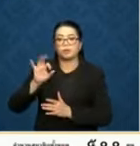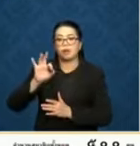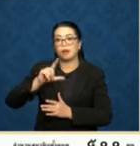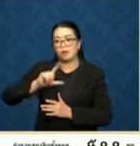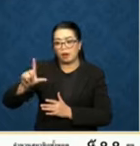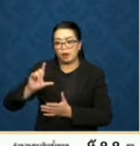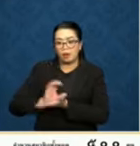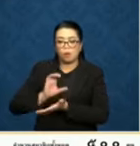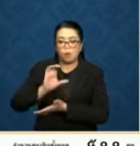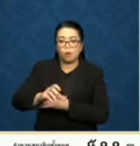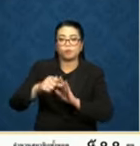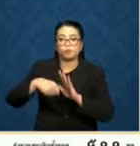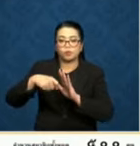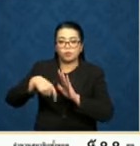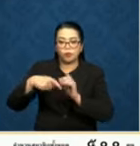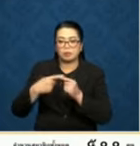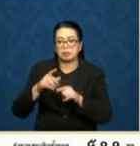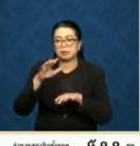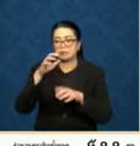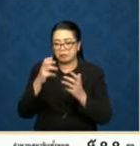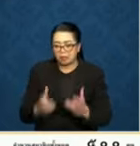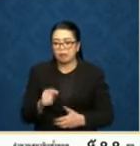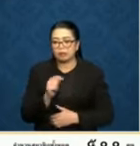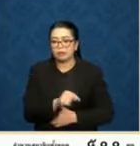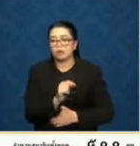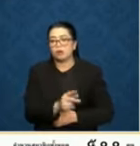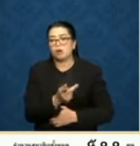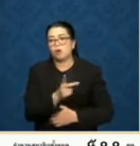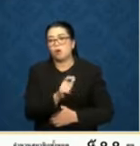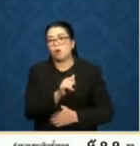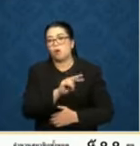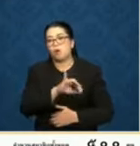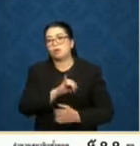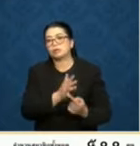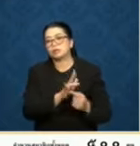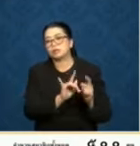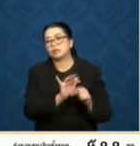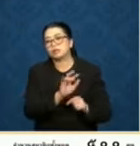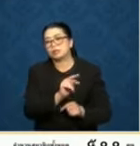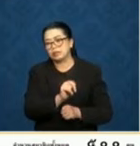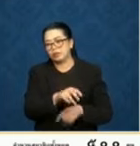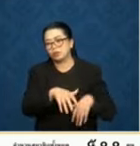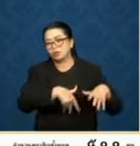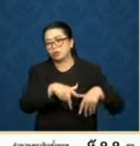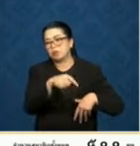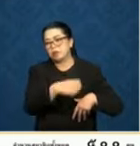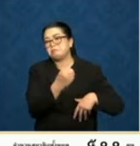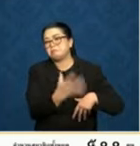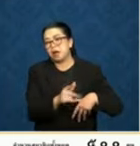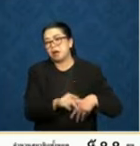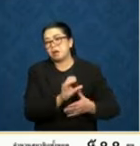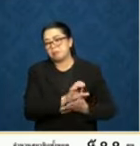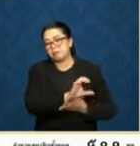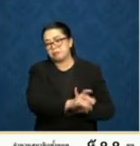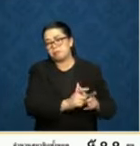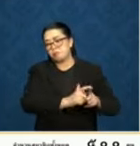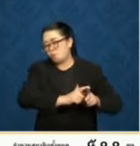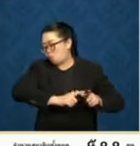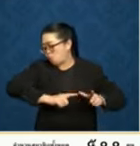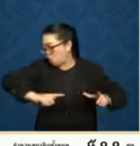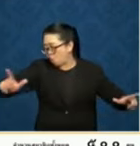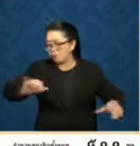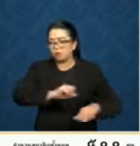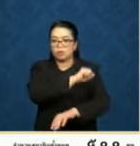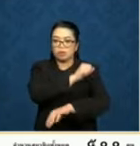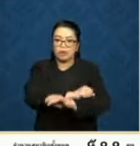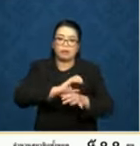ัแต่ว่าดูเหือนวาจะไปหนกอยู่ที่ชุมชน Khäl Lajanเพระว่าที่เคหาชชนครองจดนั้นมีพื้นที่สนามกิรา